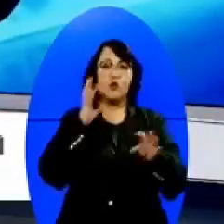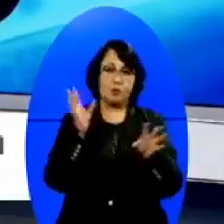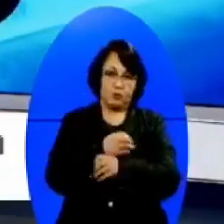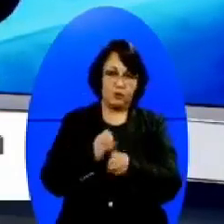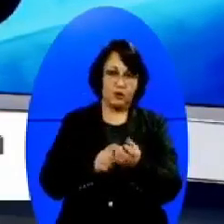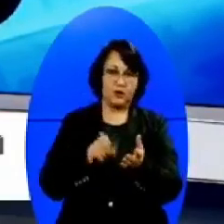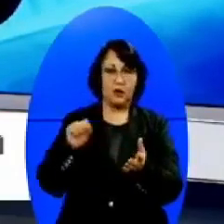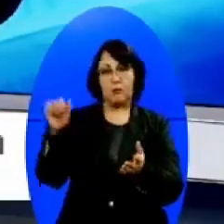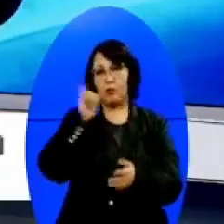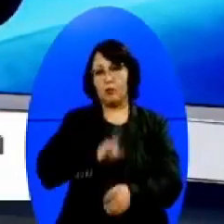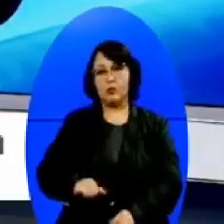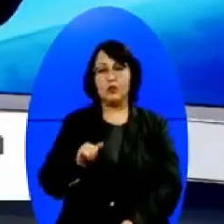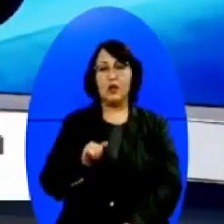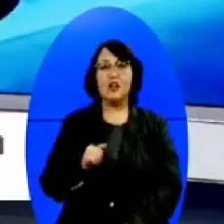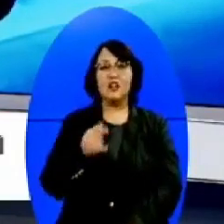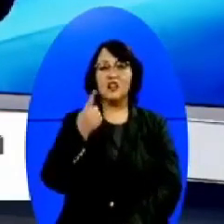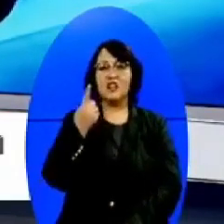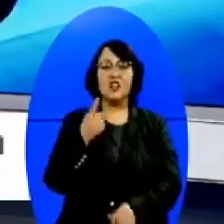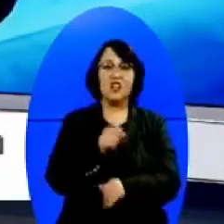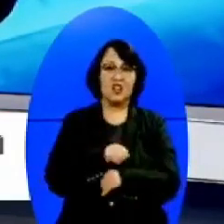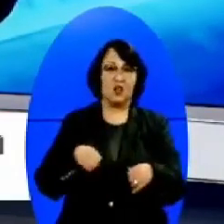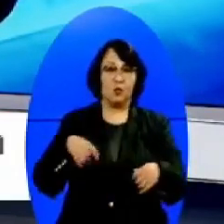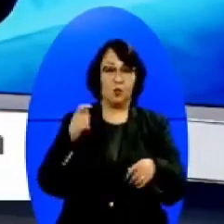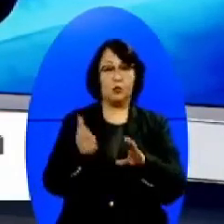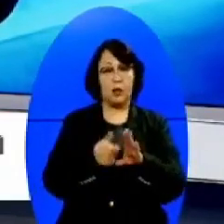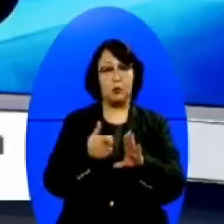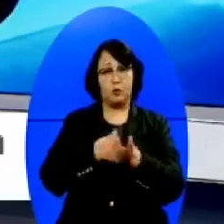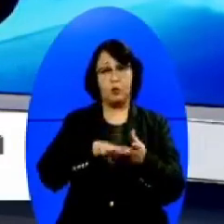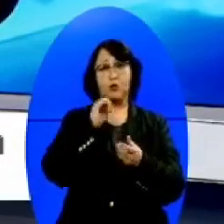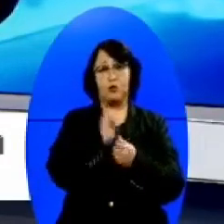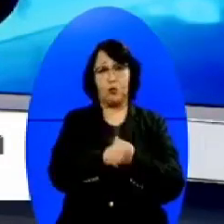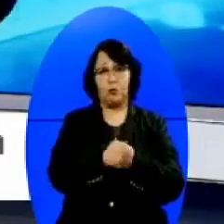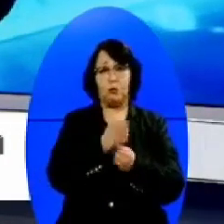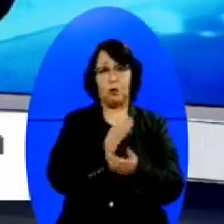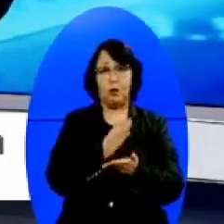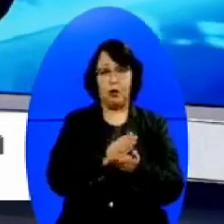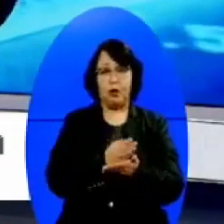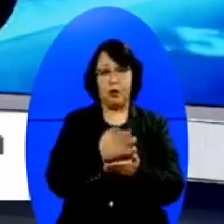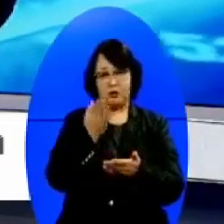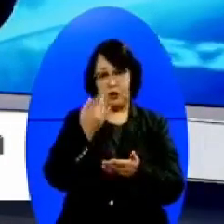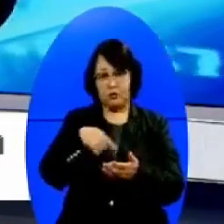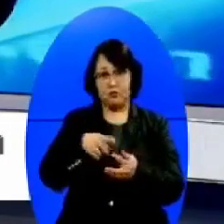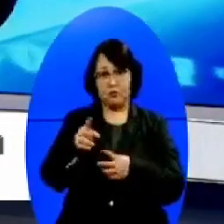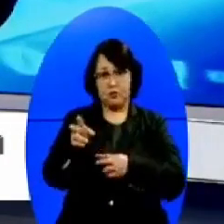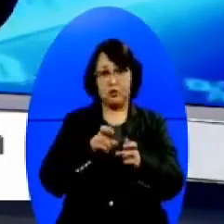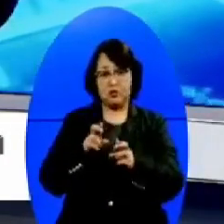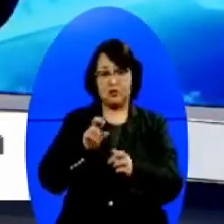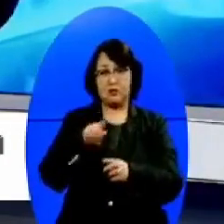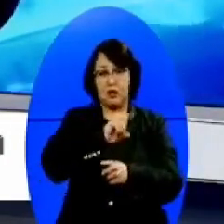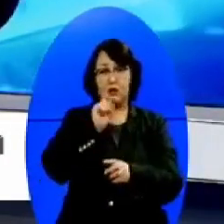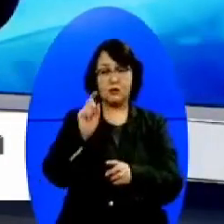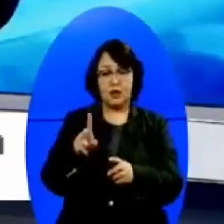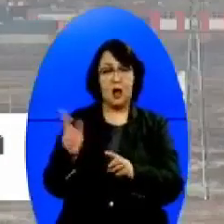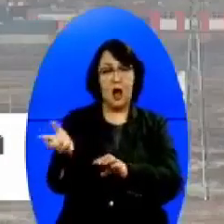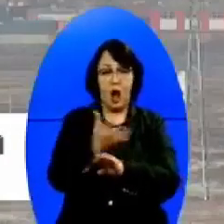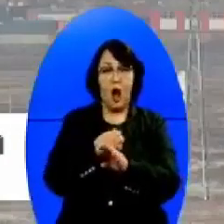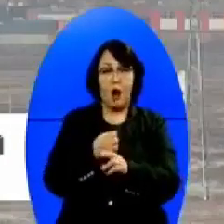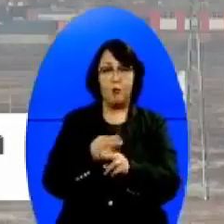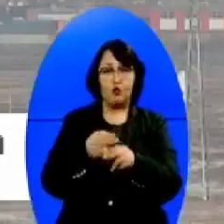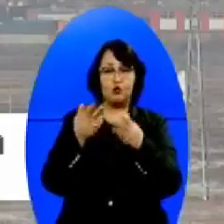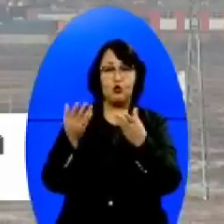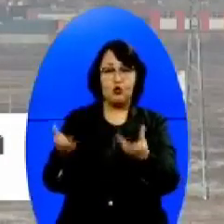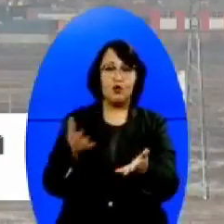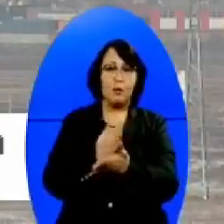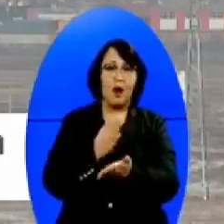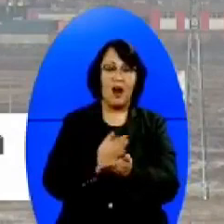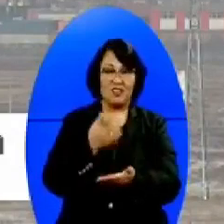мужид нэг иргэн одоо та татвараа төлж байгаа бол таны бизнесийн зах зээлийг хамгаална гэсэн ийм тогтолцоо үйлчилдэг байна. За жишээ нь